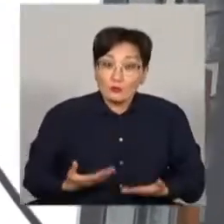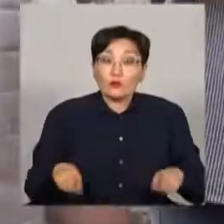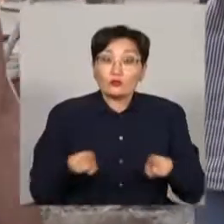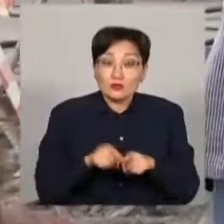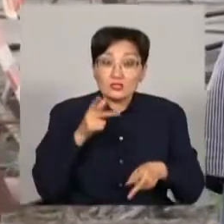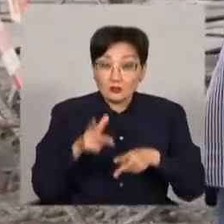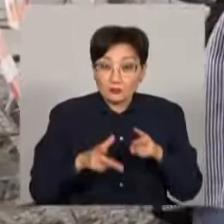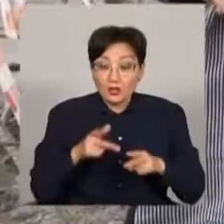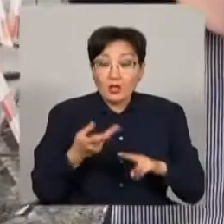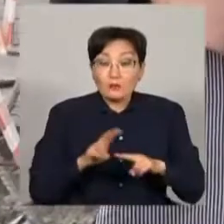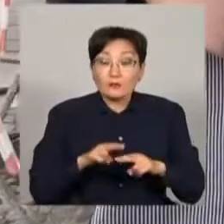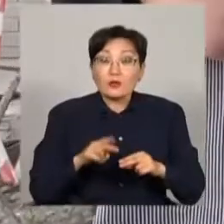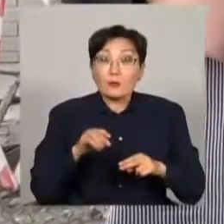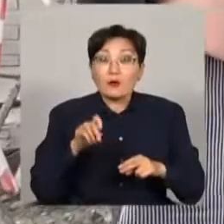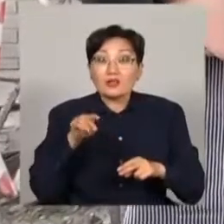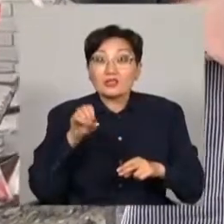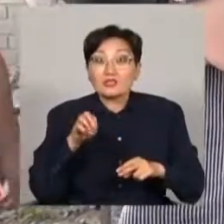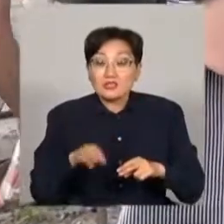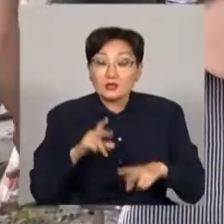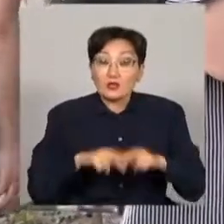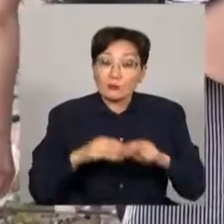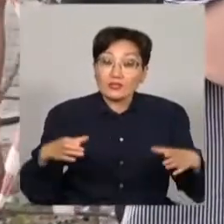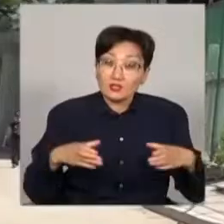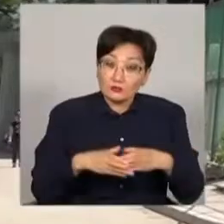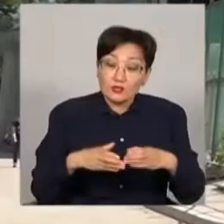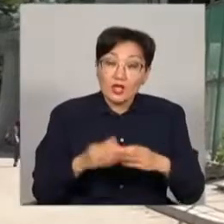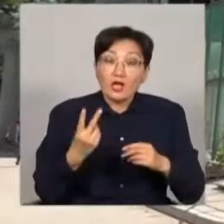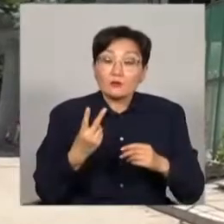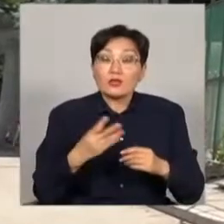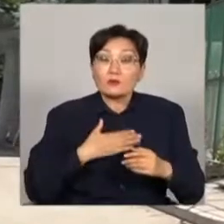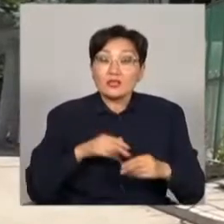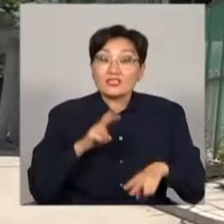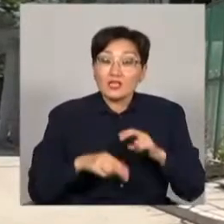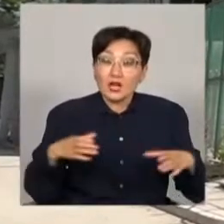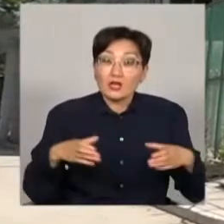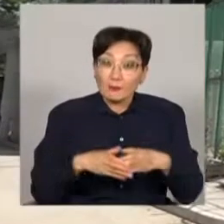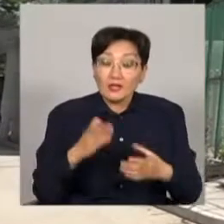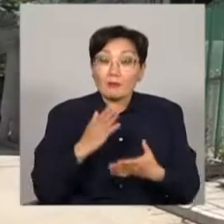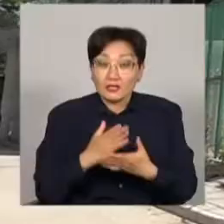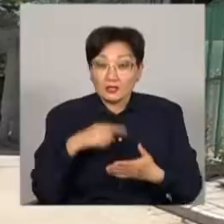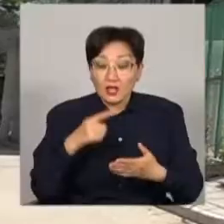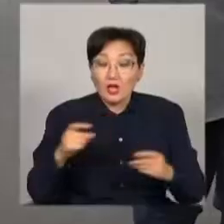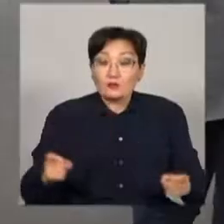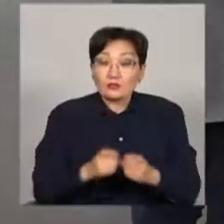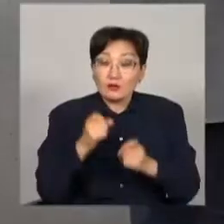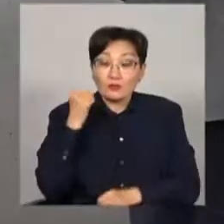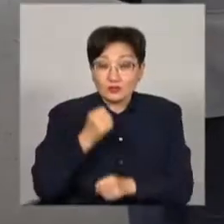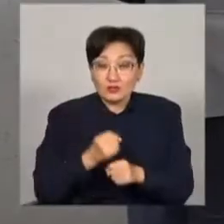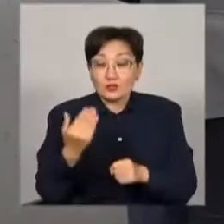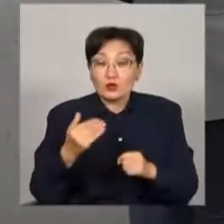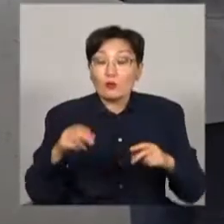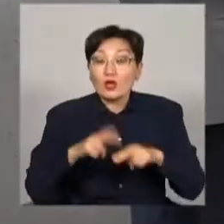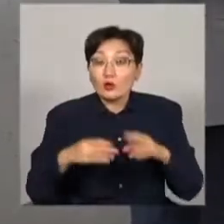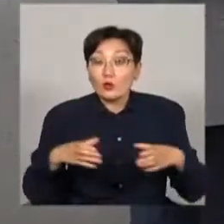шақта. Ал аталған Парасат тұрғын үйін тұрғызған құрылыс компаниясы екі ортада мердігері барын айтады. Яғни дау шығарған жұмысшыларды сол